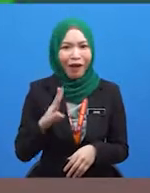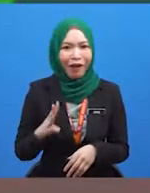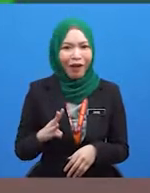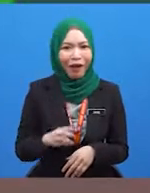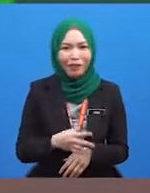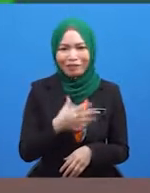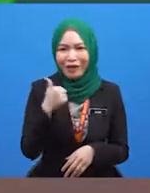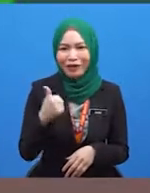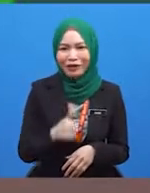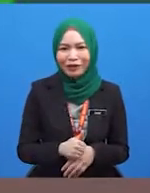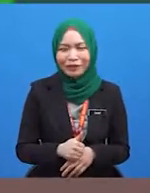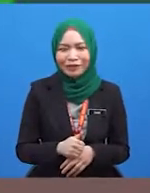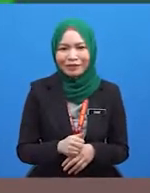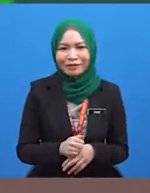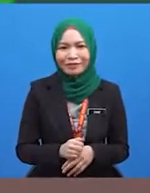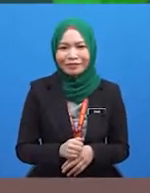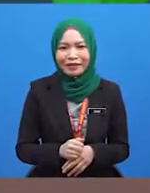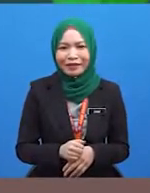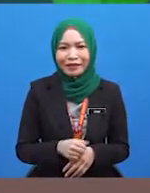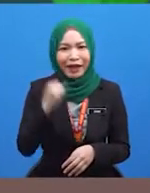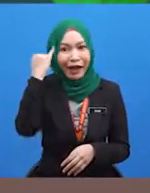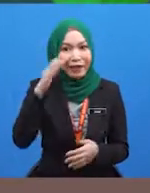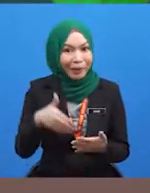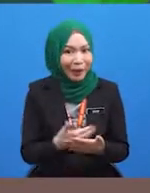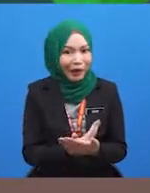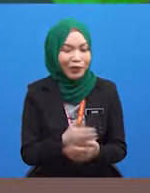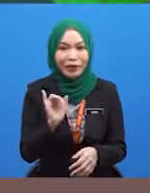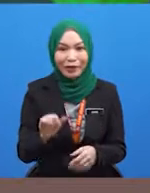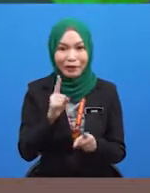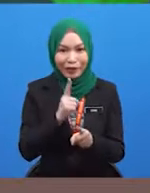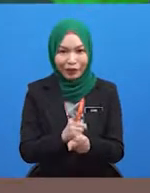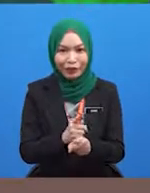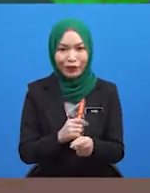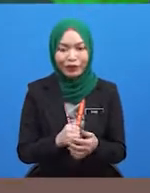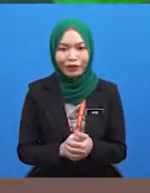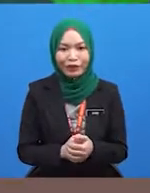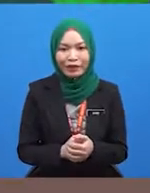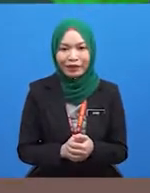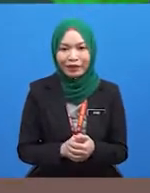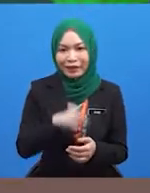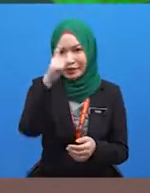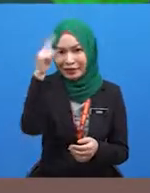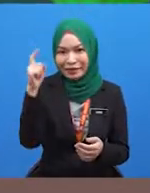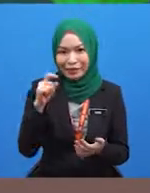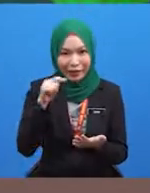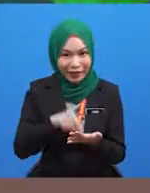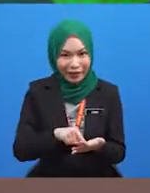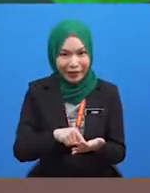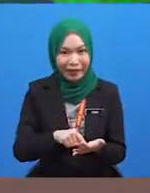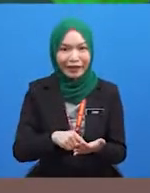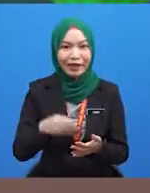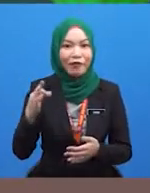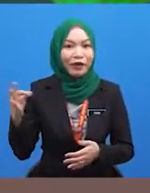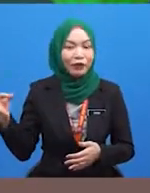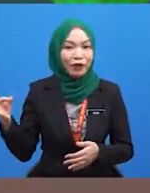boleh dijadikan sebagai sumber idea baru. Betul. Disebabkan perubahan faktor persekitaran